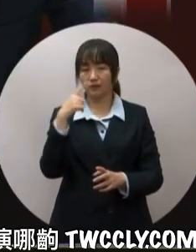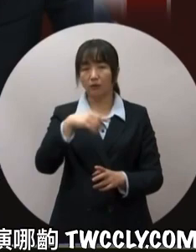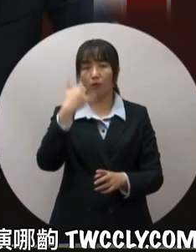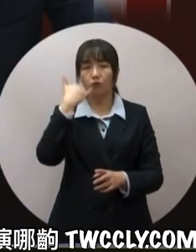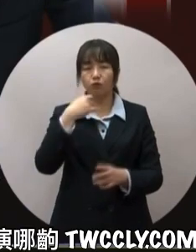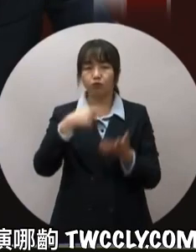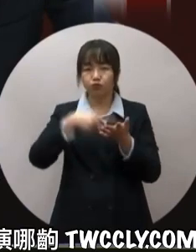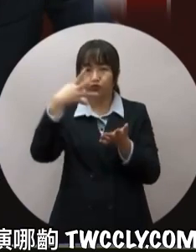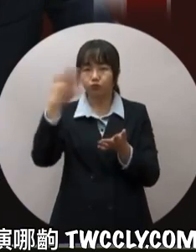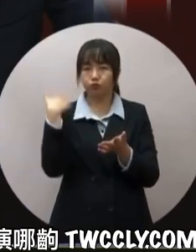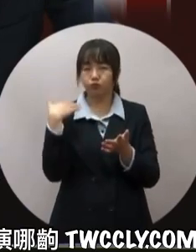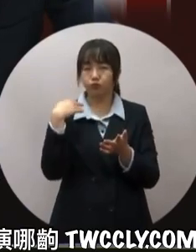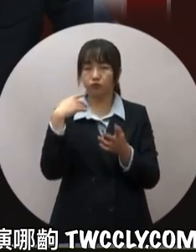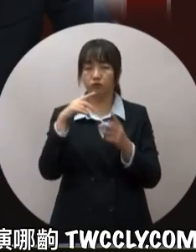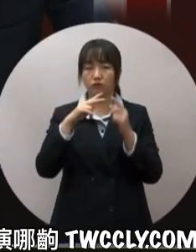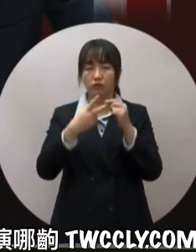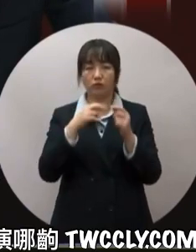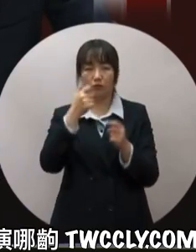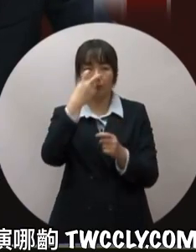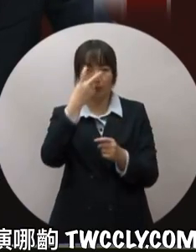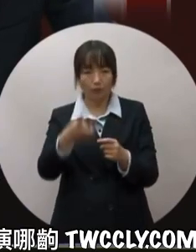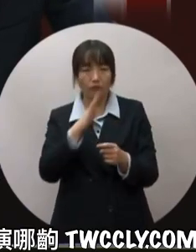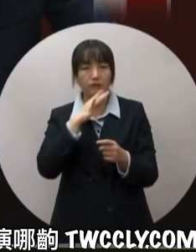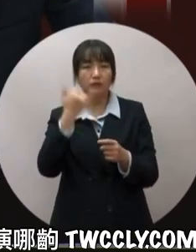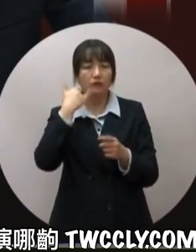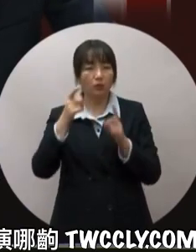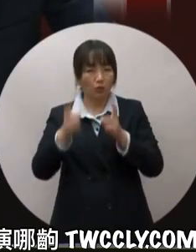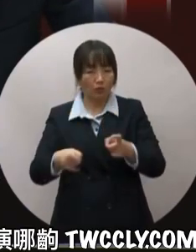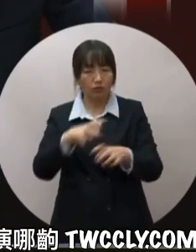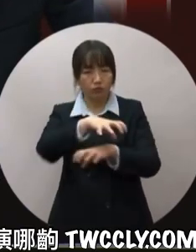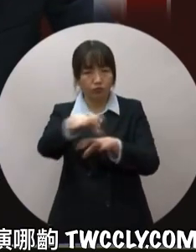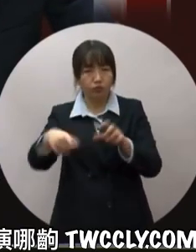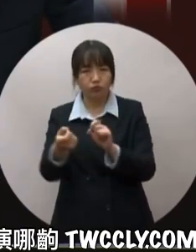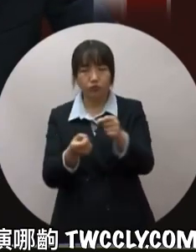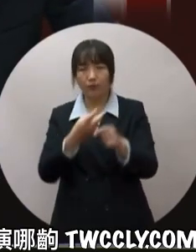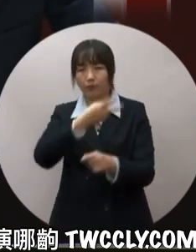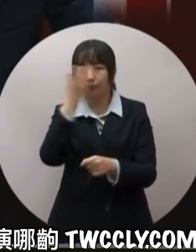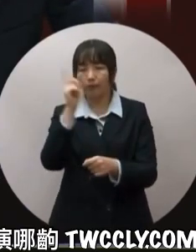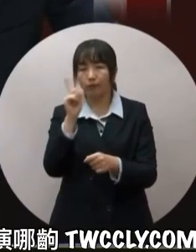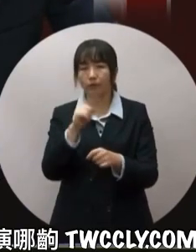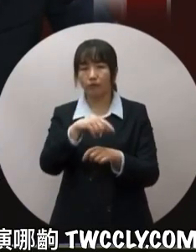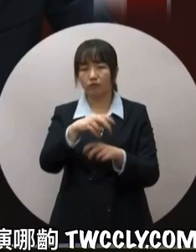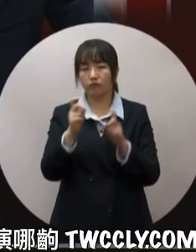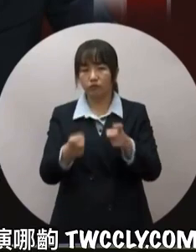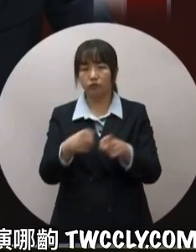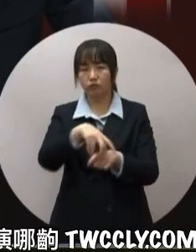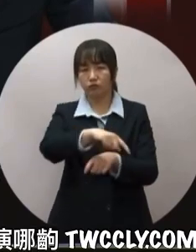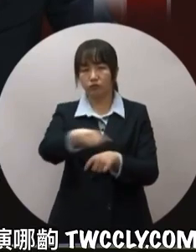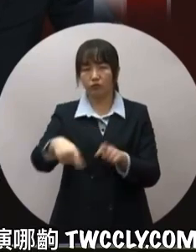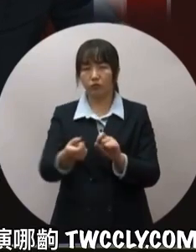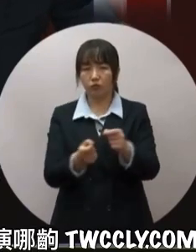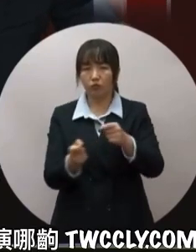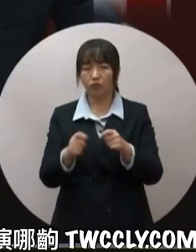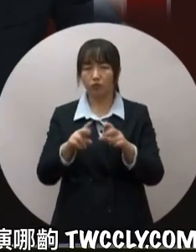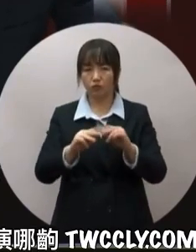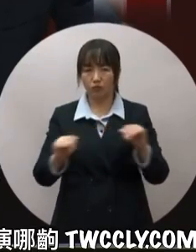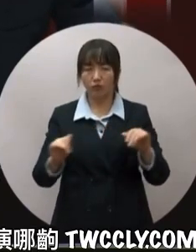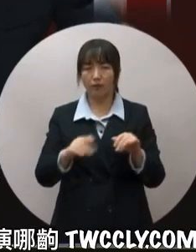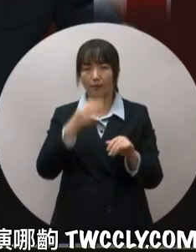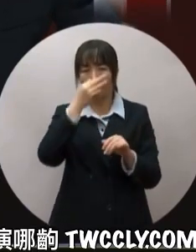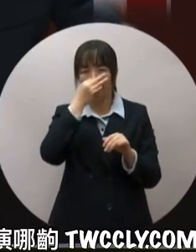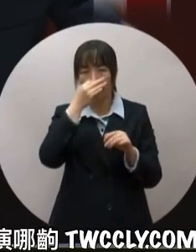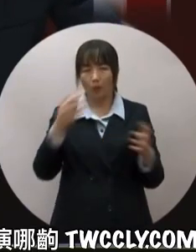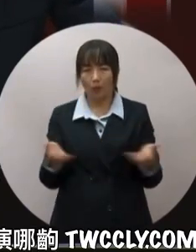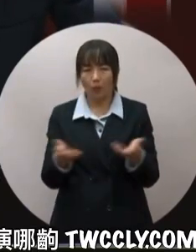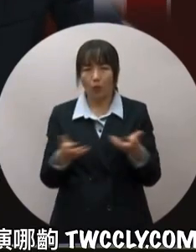基隆非常多次上一次院長跟我們去看了基隆港周遭的時候就發現一個狀況基隆港的周遭其實腹地還蠻密集